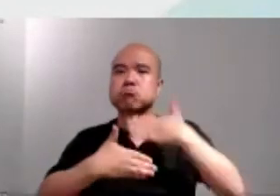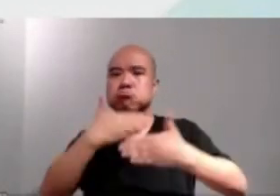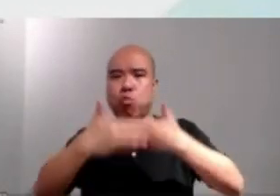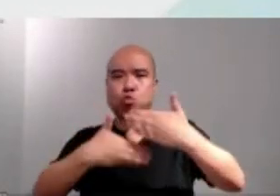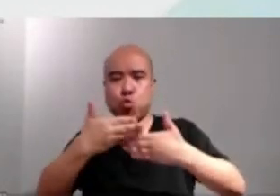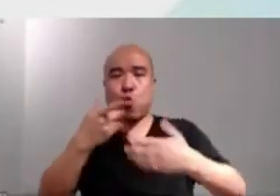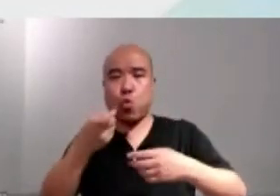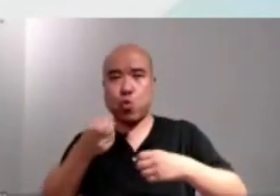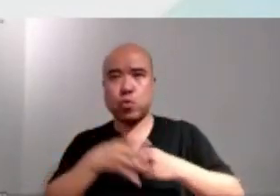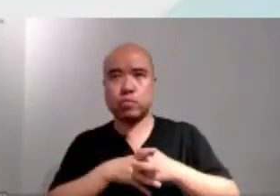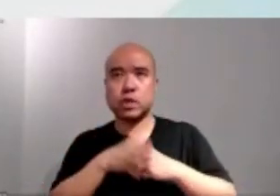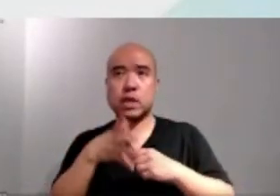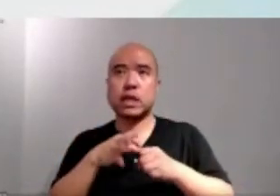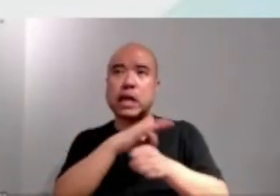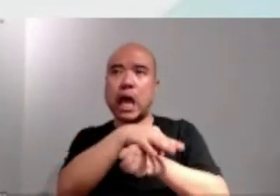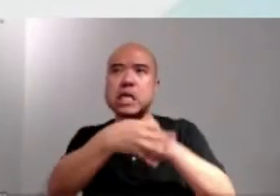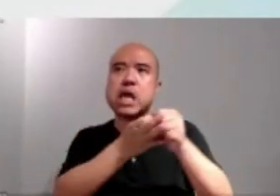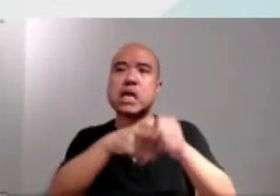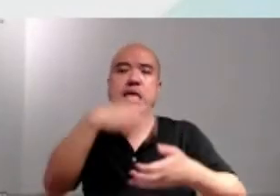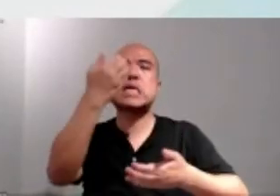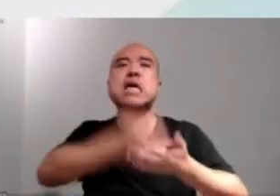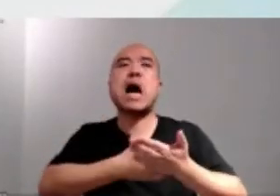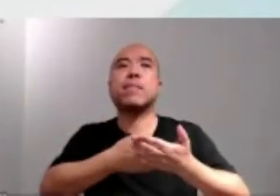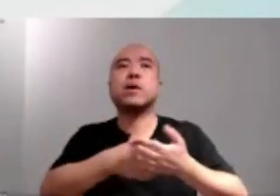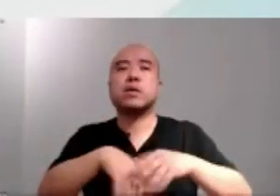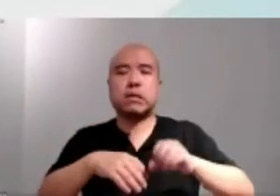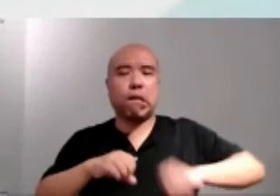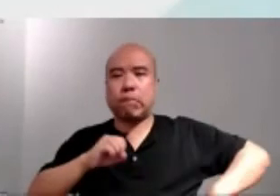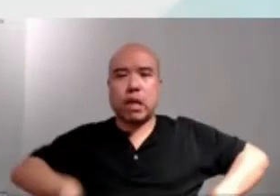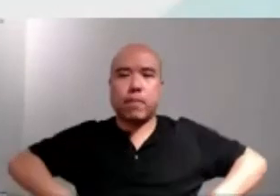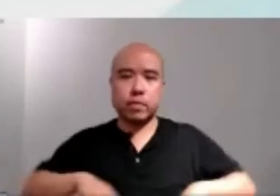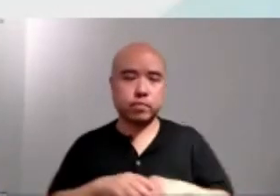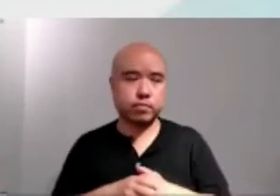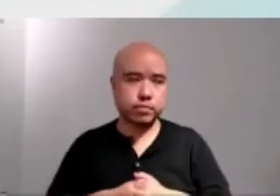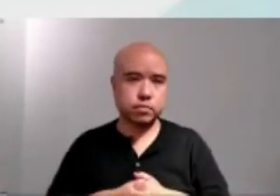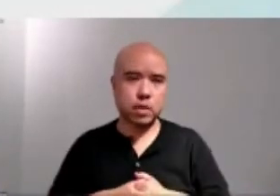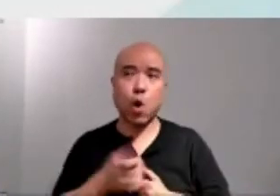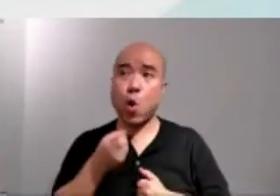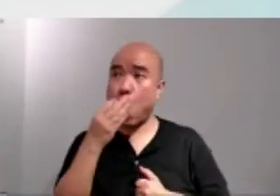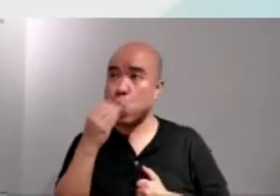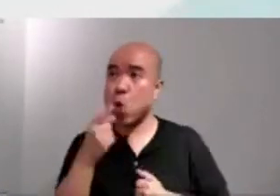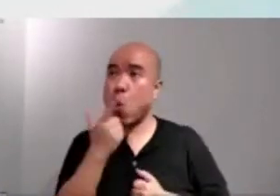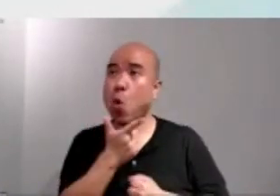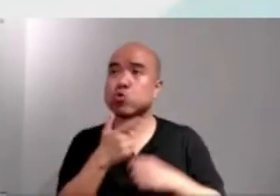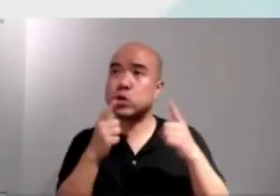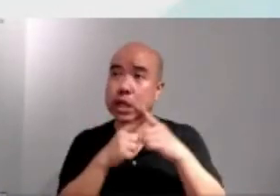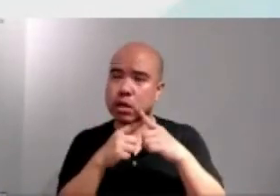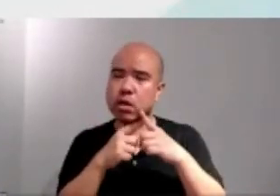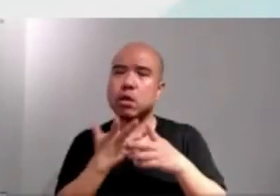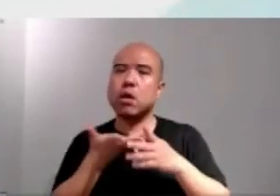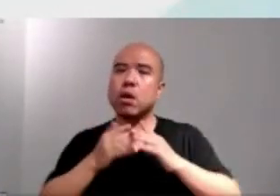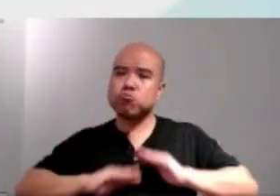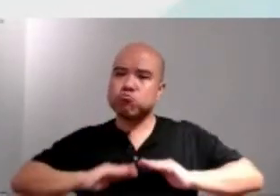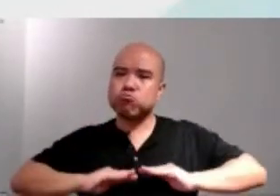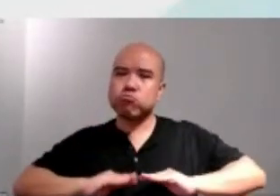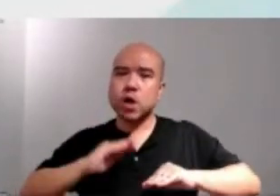到地球咧可以減少好多垃圾嘅。喺香港其實咧好多人咧都默默耕耘咁，為呢個資源